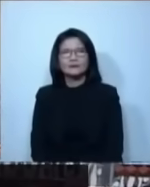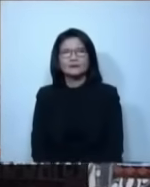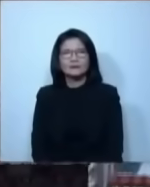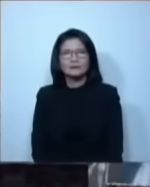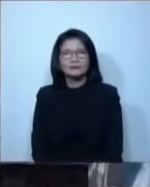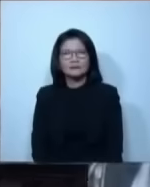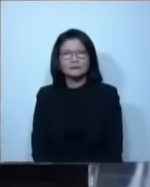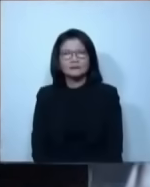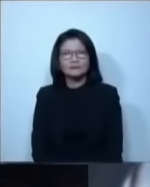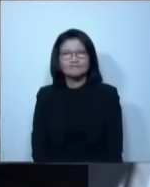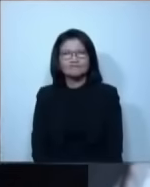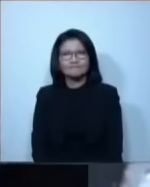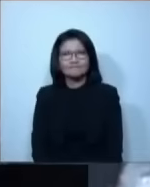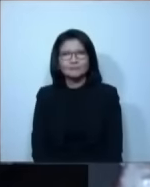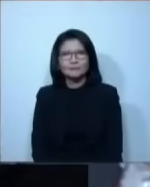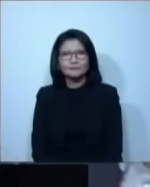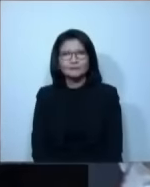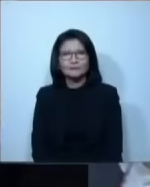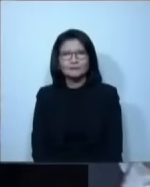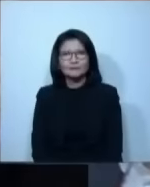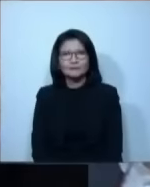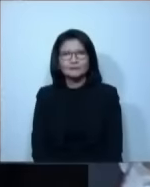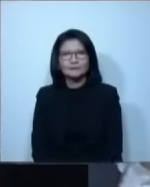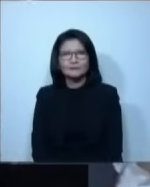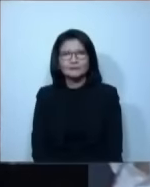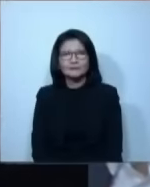panelis Ya dibuka terlebih dahulu